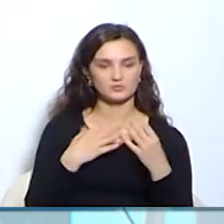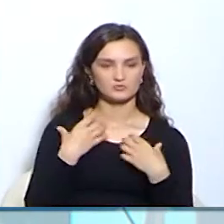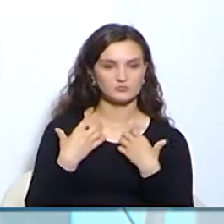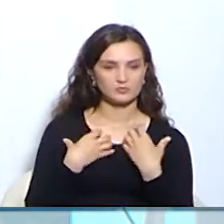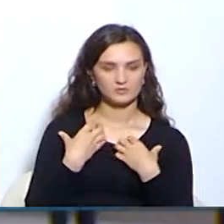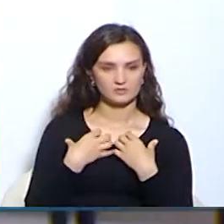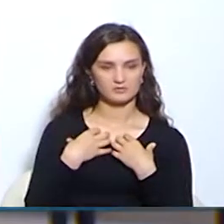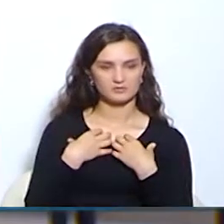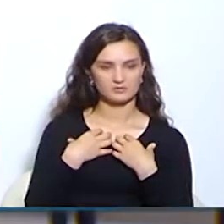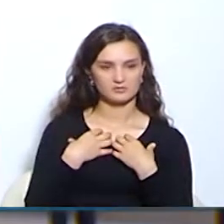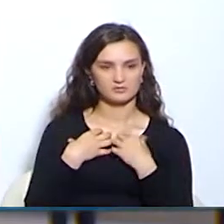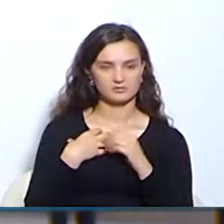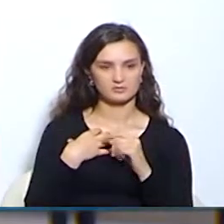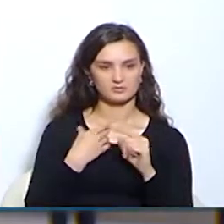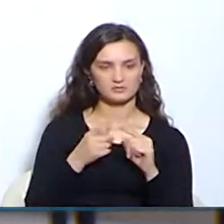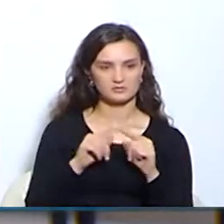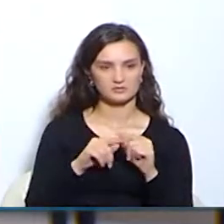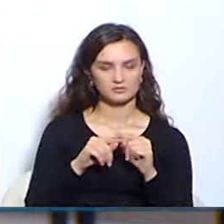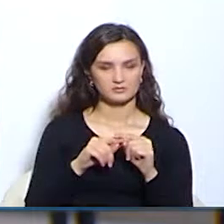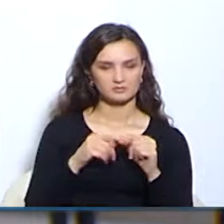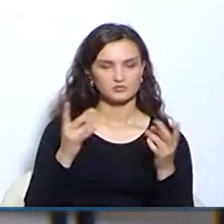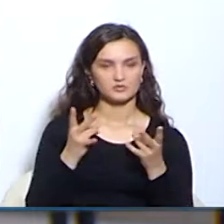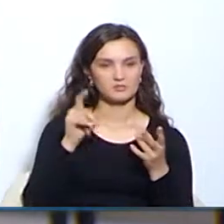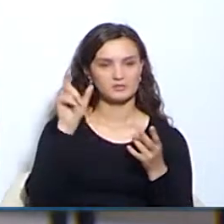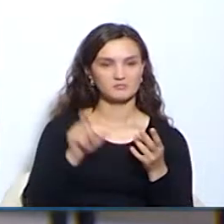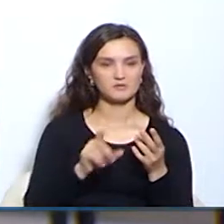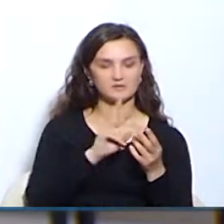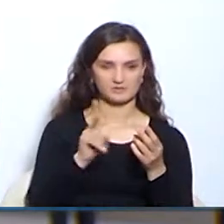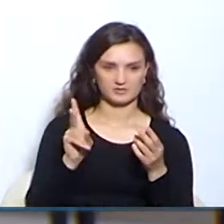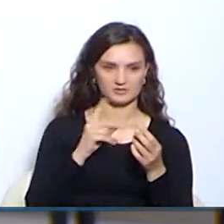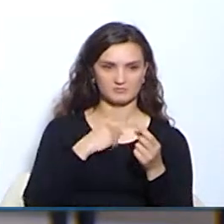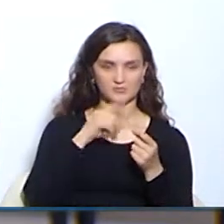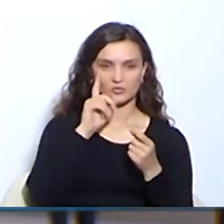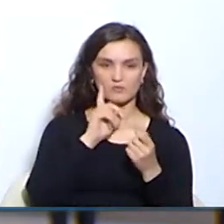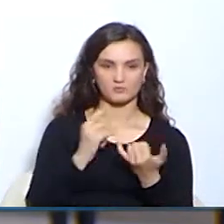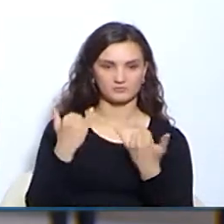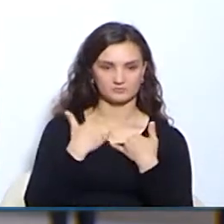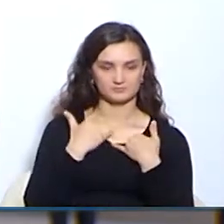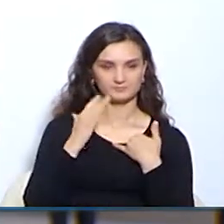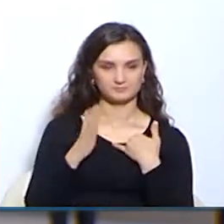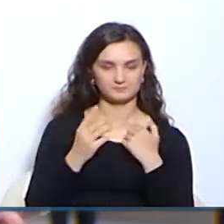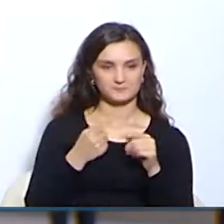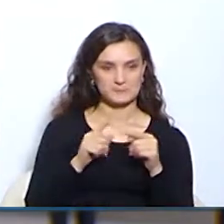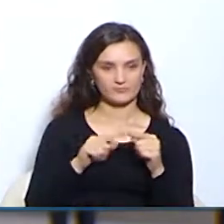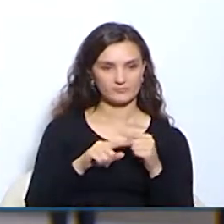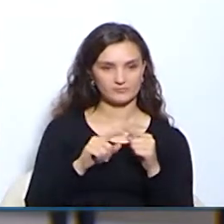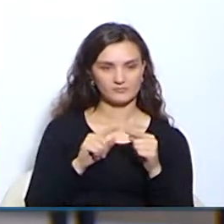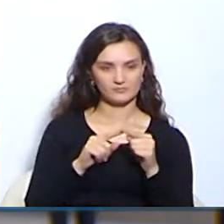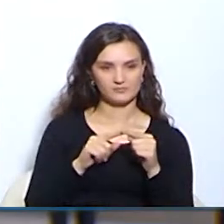შფოთავ ემოციურად ძალიან ლაბილური ვარ და მჭირდება ადამიანი, რომელიც კომფორტის ზონა შემიქმნის. არამედ მჭირდება ადამიანი,